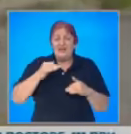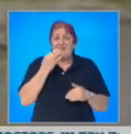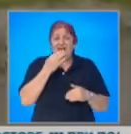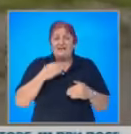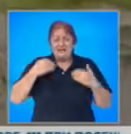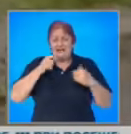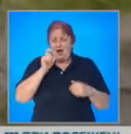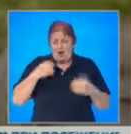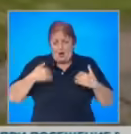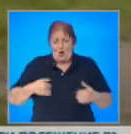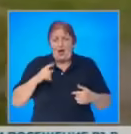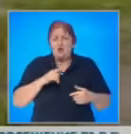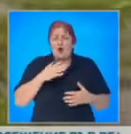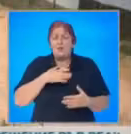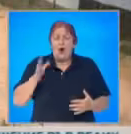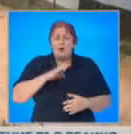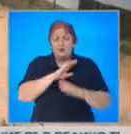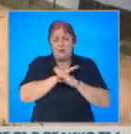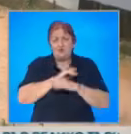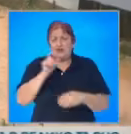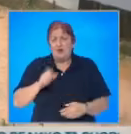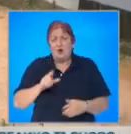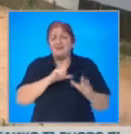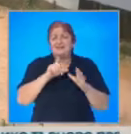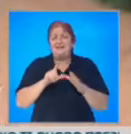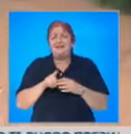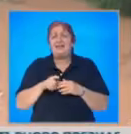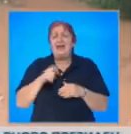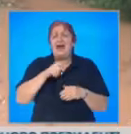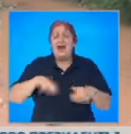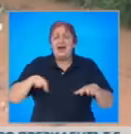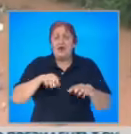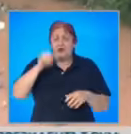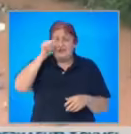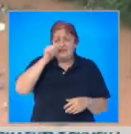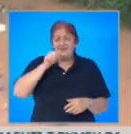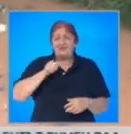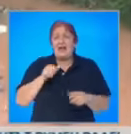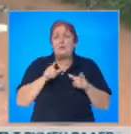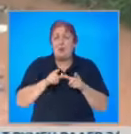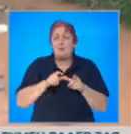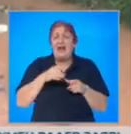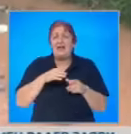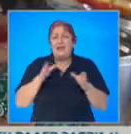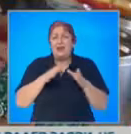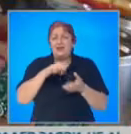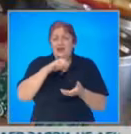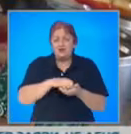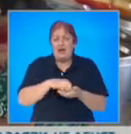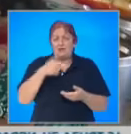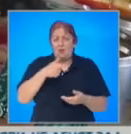30 тела, но има още загинали хора. Засегнати са райони на индийската финансова столица Мумбай и малкия щат